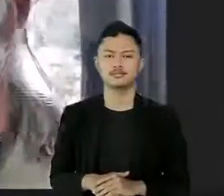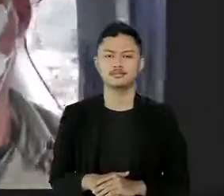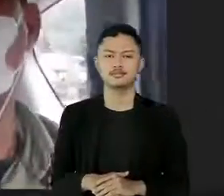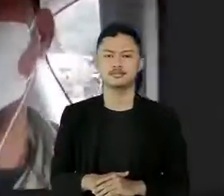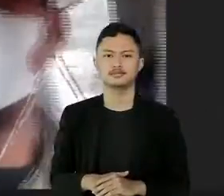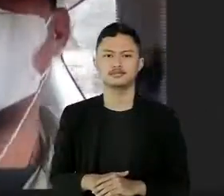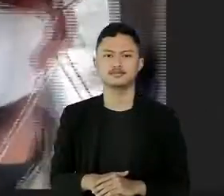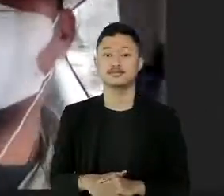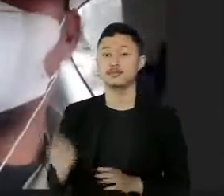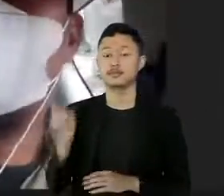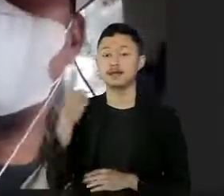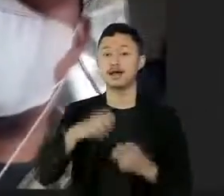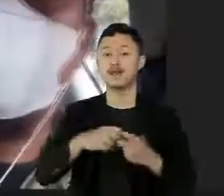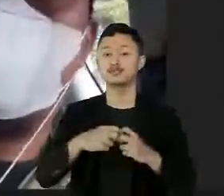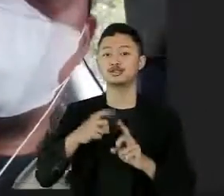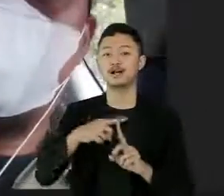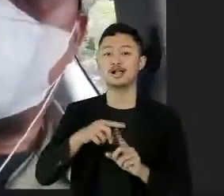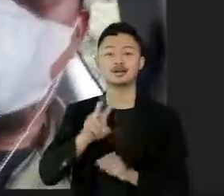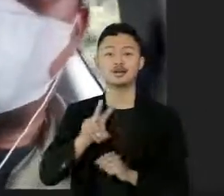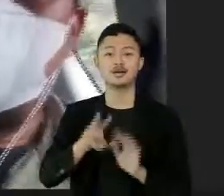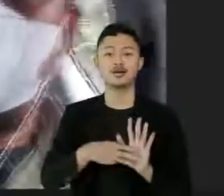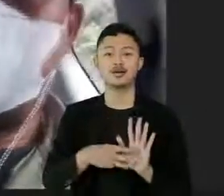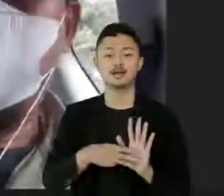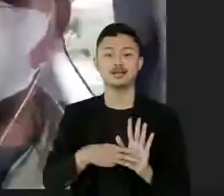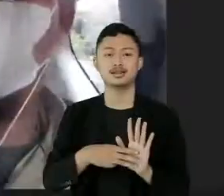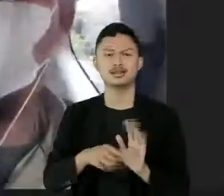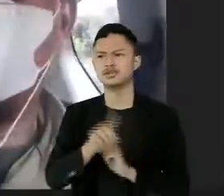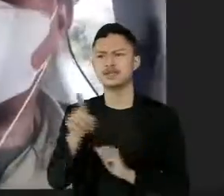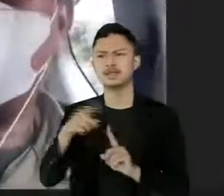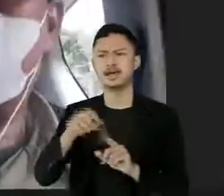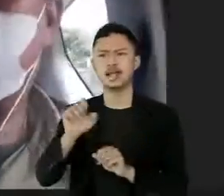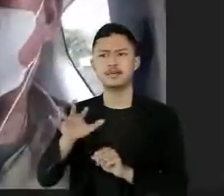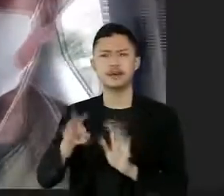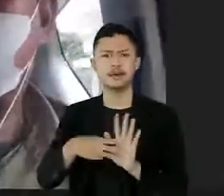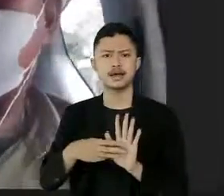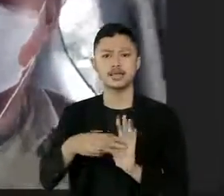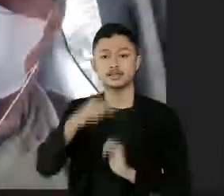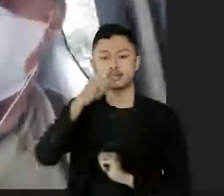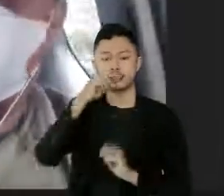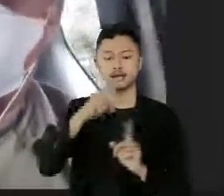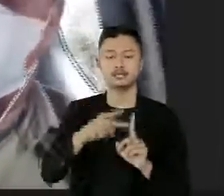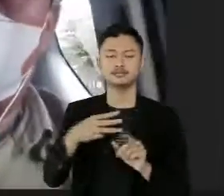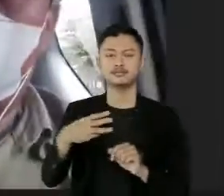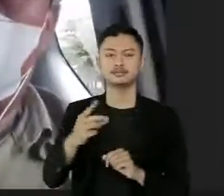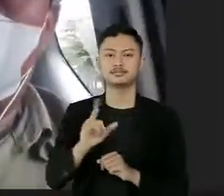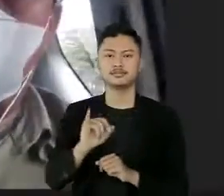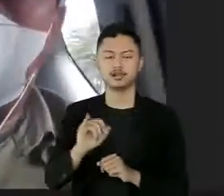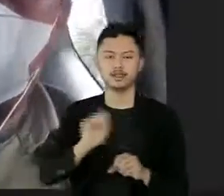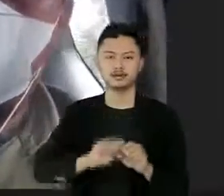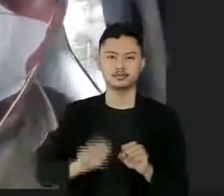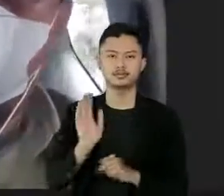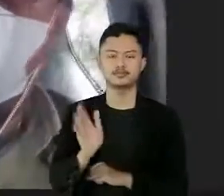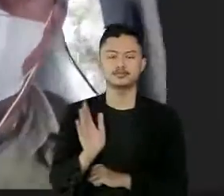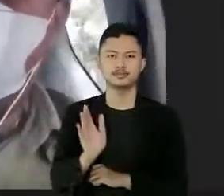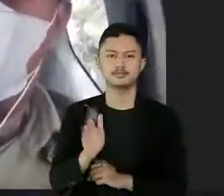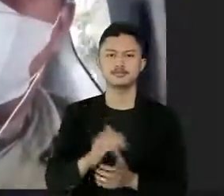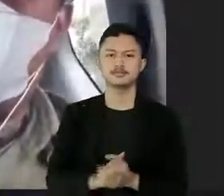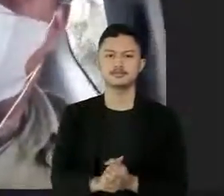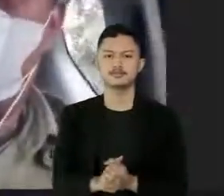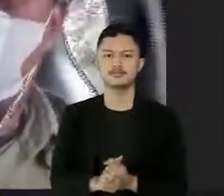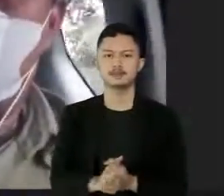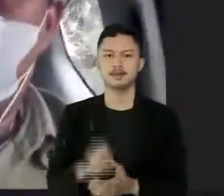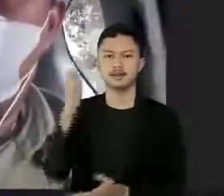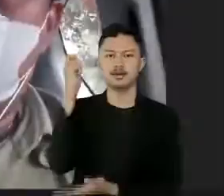apa kasus pertama tanggal 2 Maret, tanggal 5 Maret PHRI udah bikin panduannya kok, dan diikuti juga oleh teman-teman pelaku juga